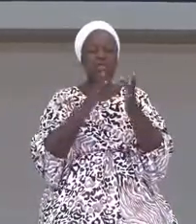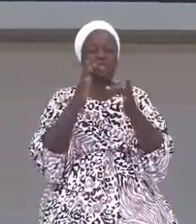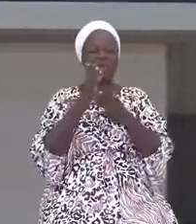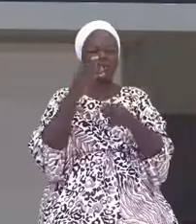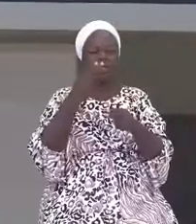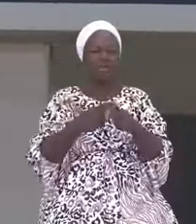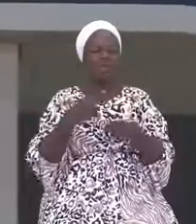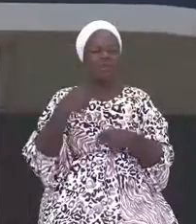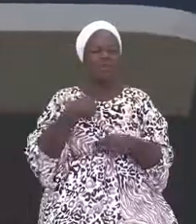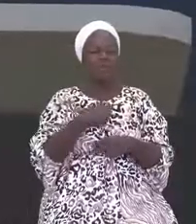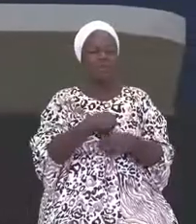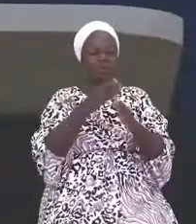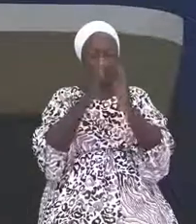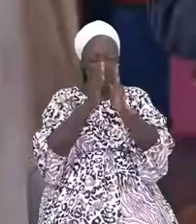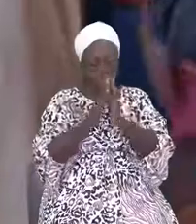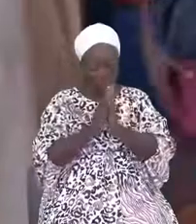nous prions